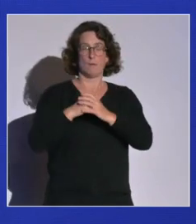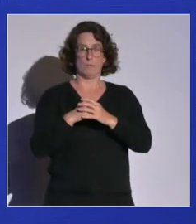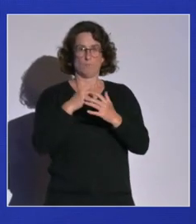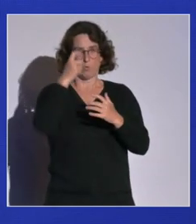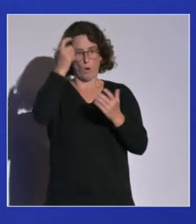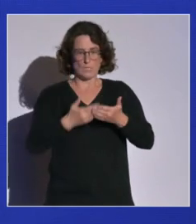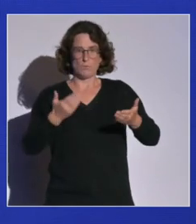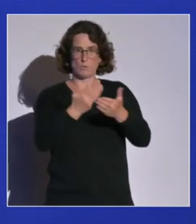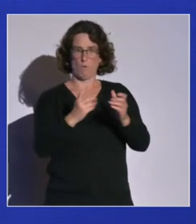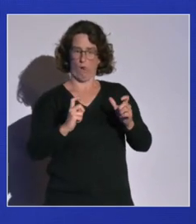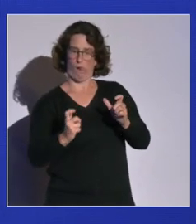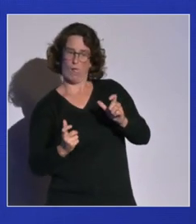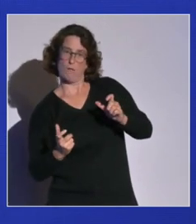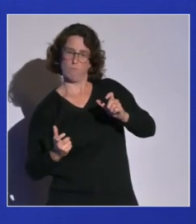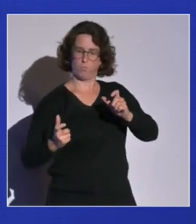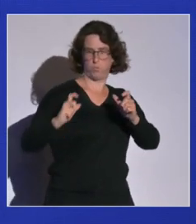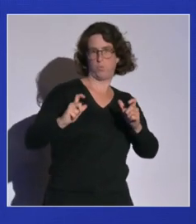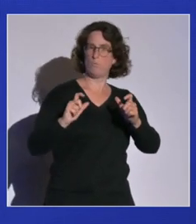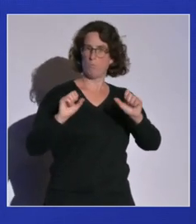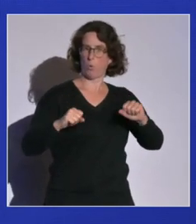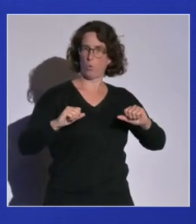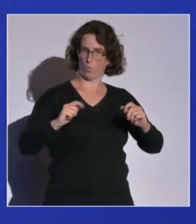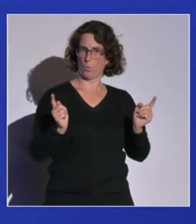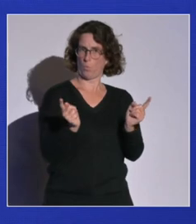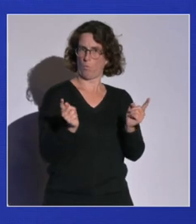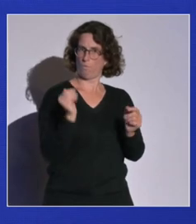Moi, je crois qu'on peut la redresser en 5 années.